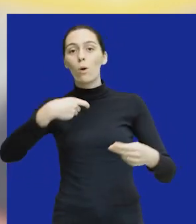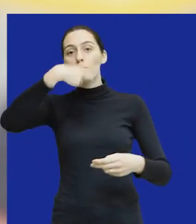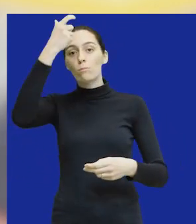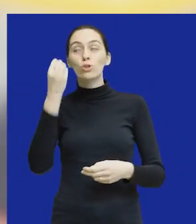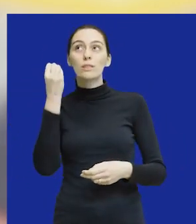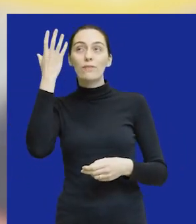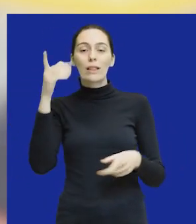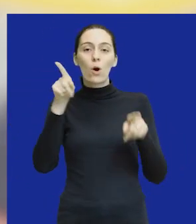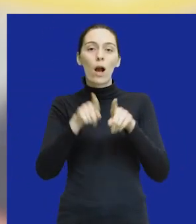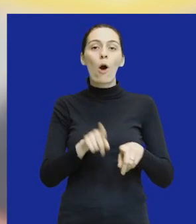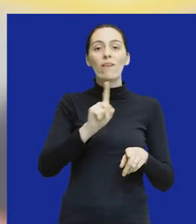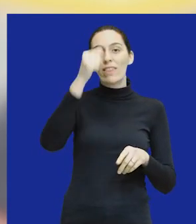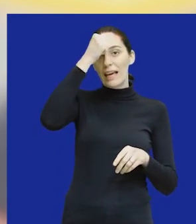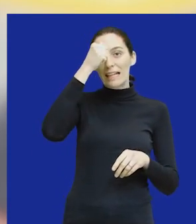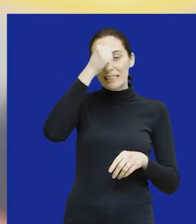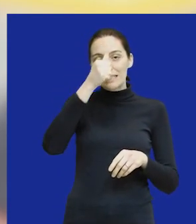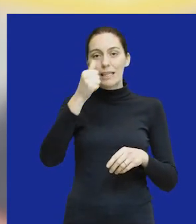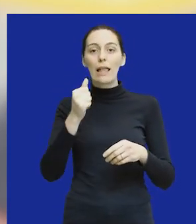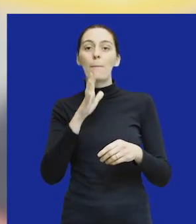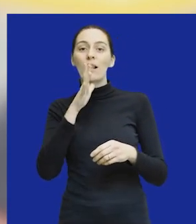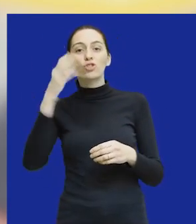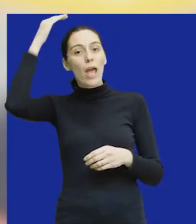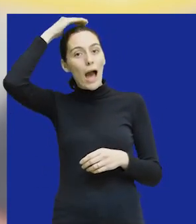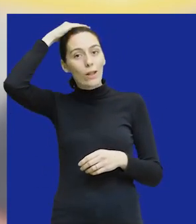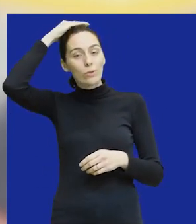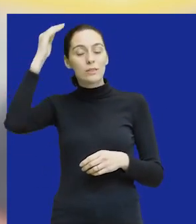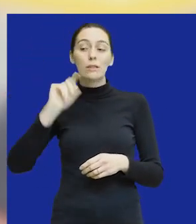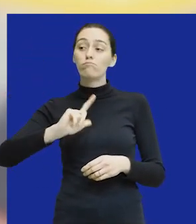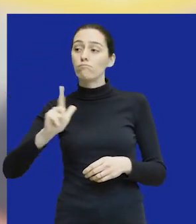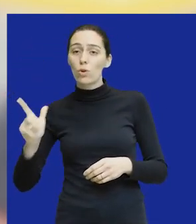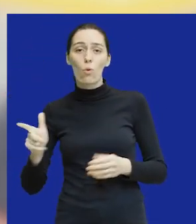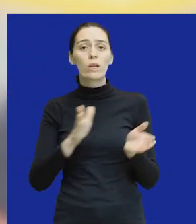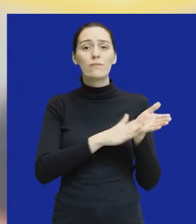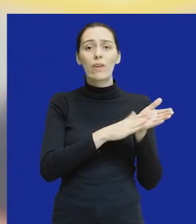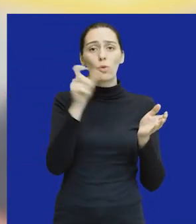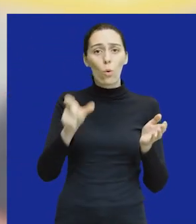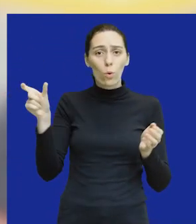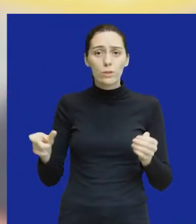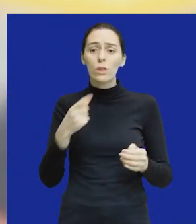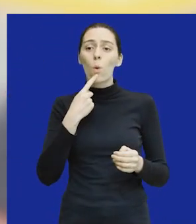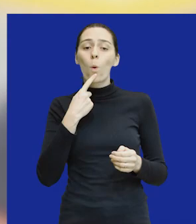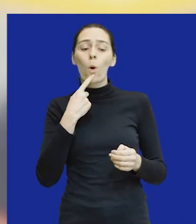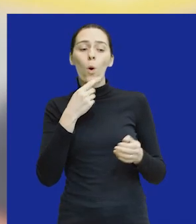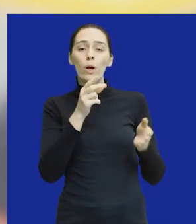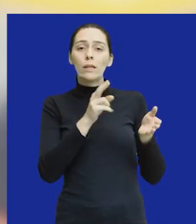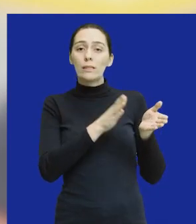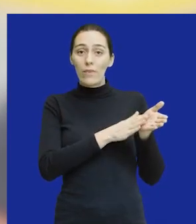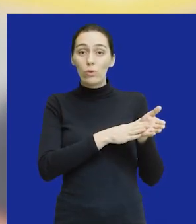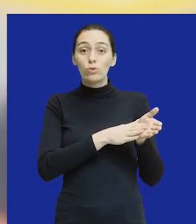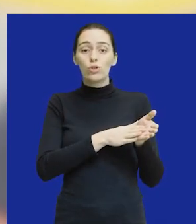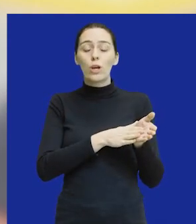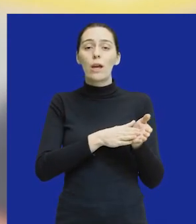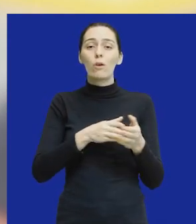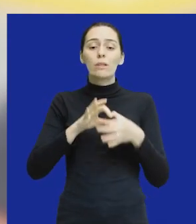Krstitelja, blaženog Alojzija i mnogih drugih svjedoka danas koji svjedoče one neprolazne